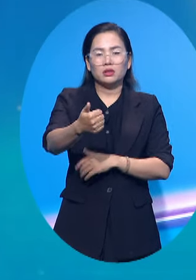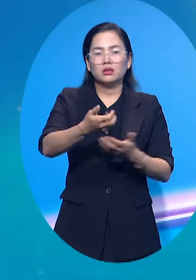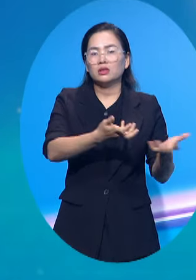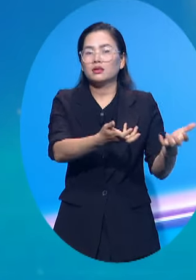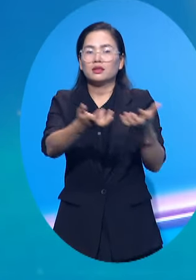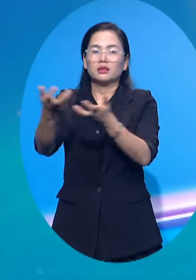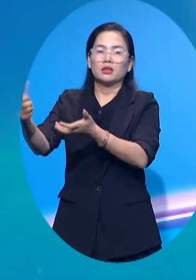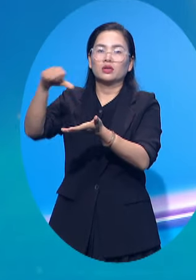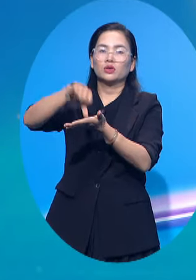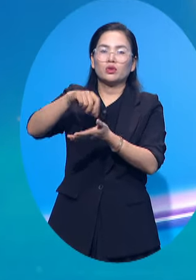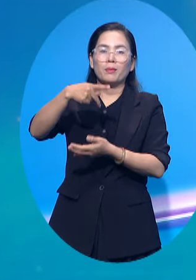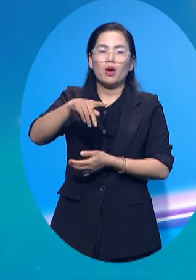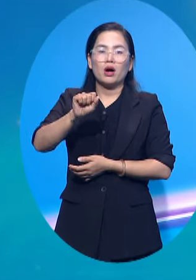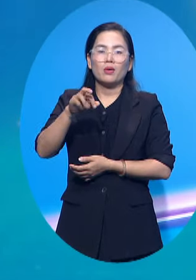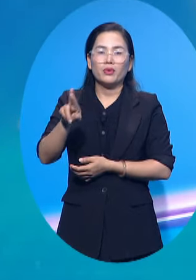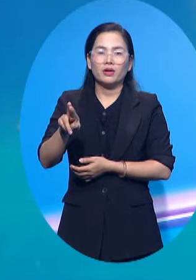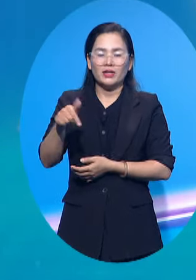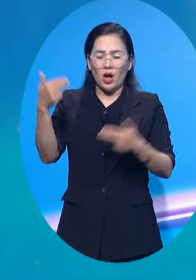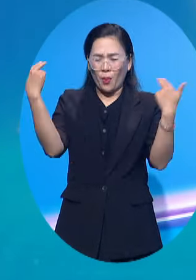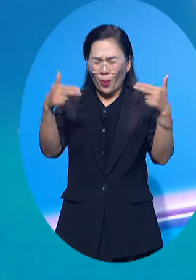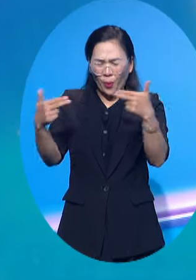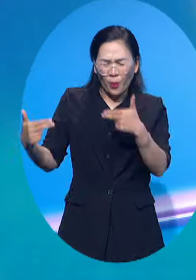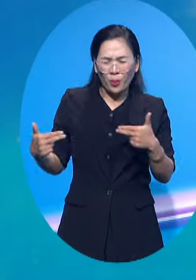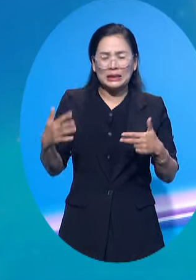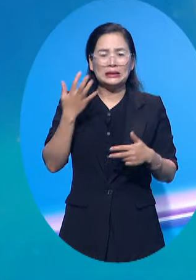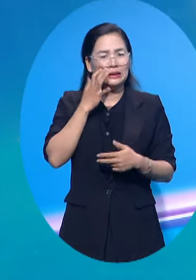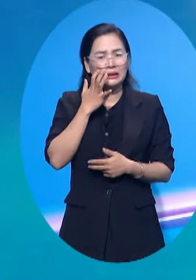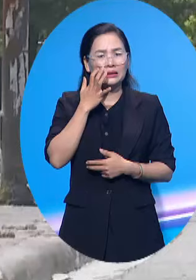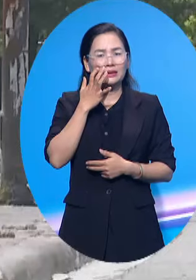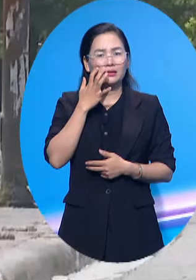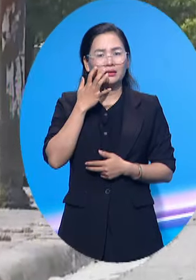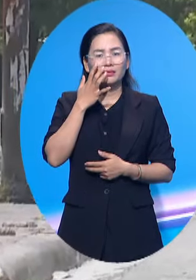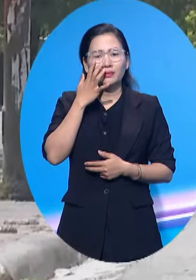ở trung tâm Port-au-Prince khi tiếng súng nổ ra dữ dội gần đó.